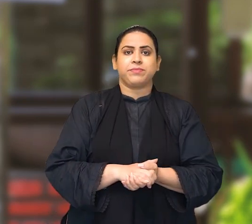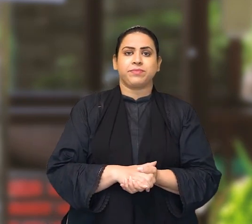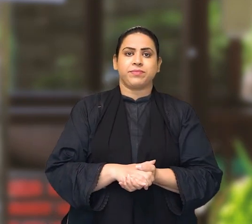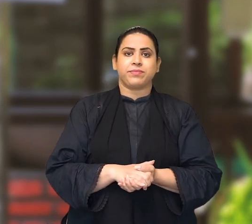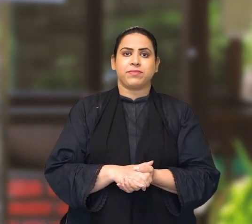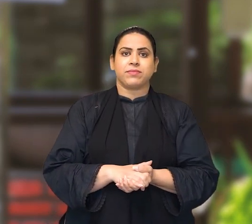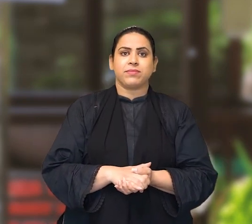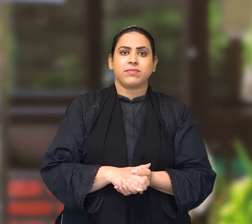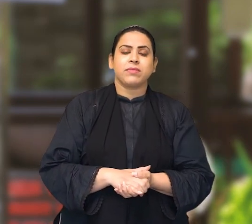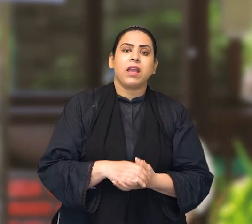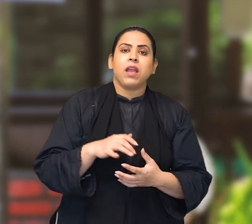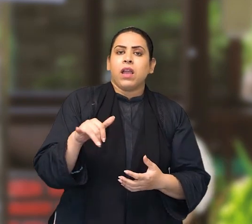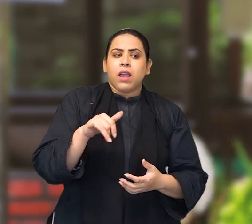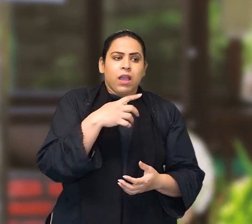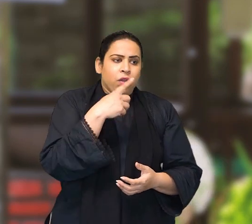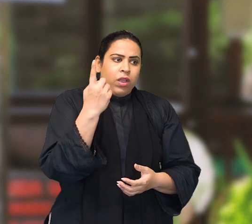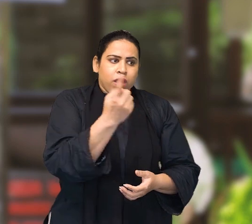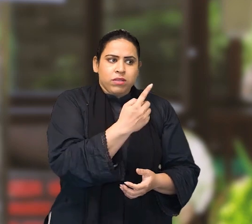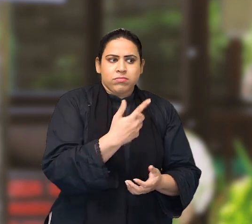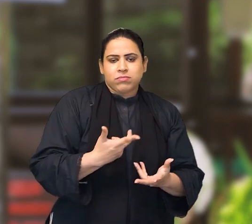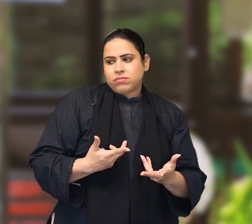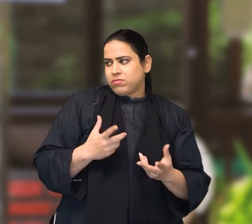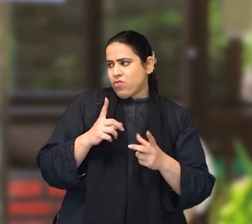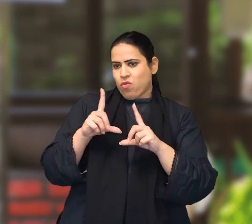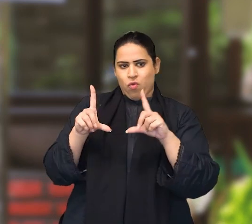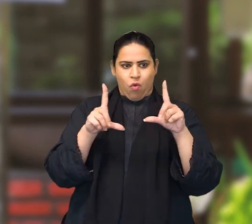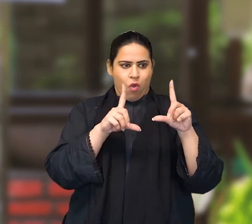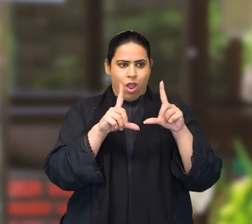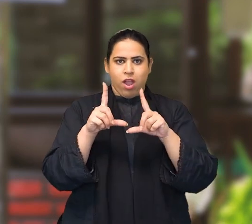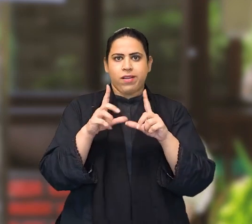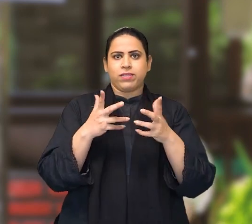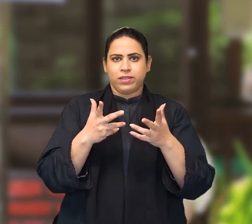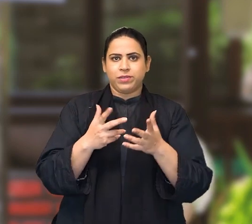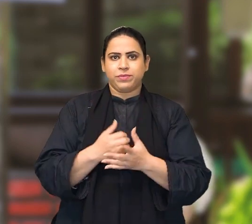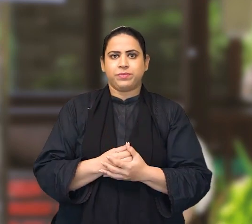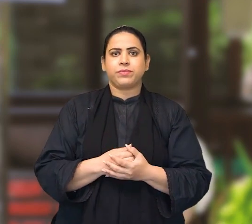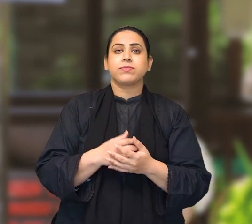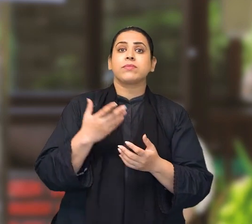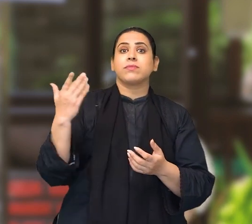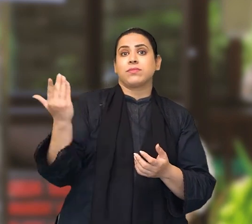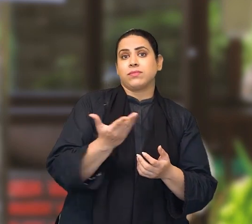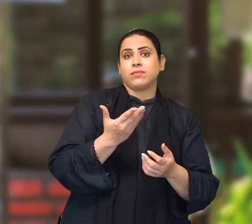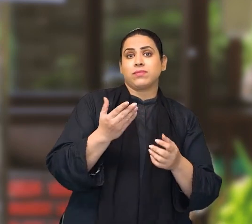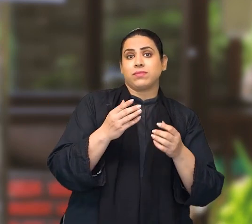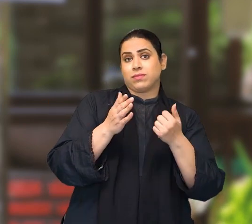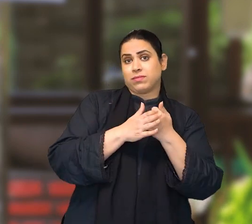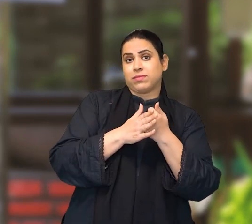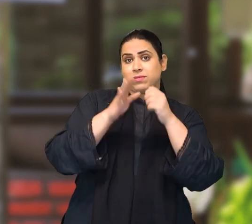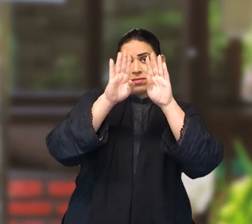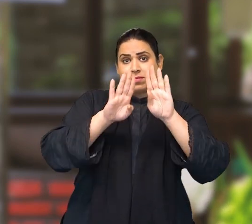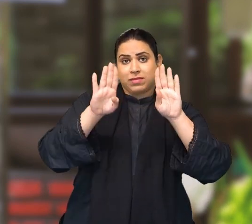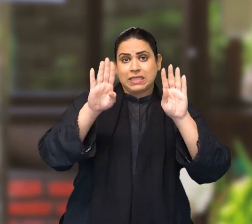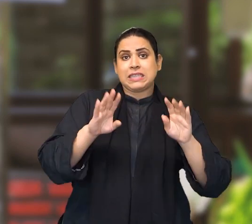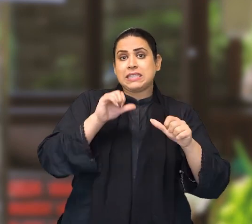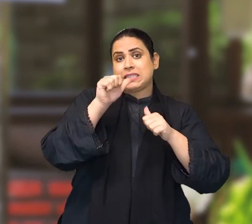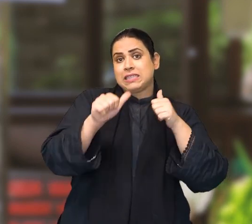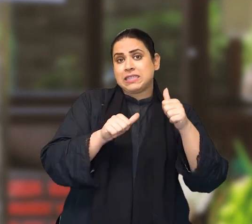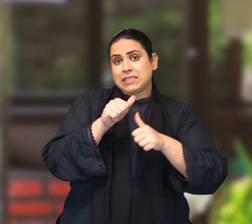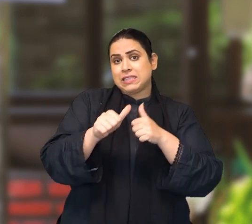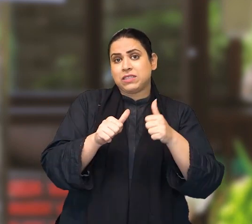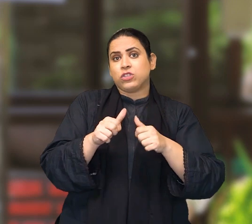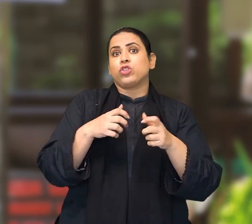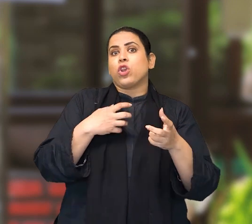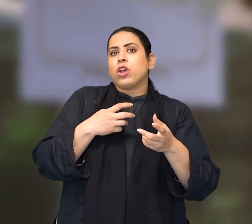कि एक there is a class which have everything, like old money or there's a new money entering into that